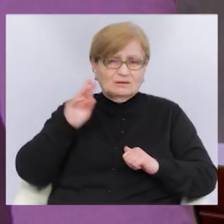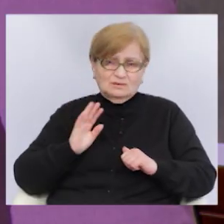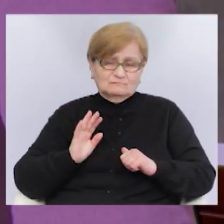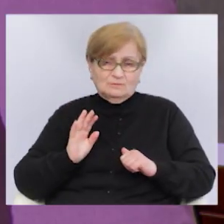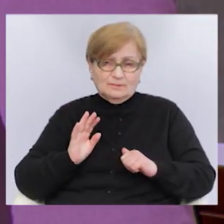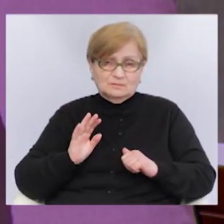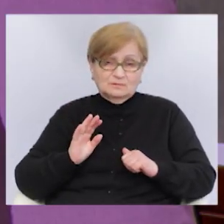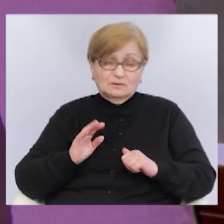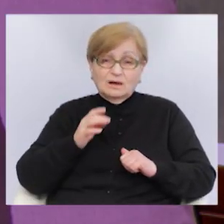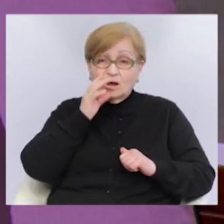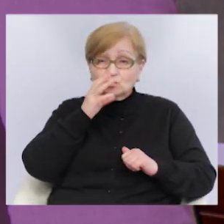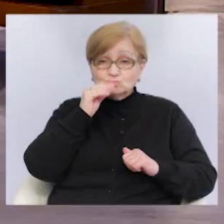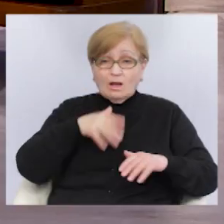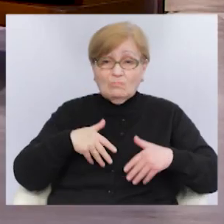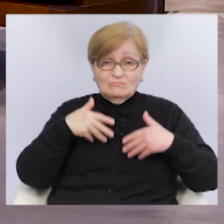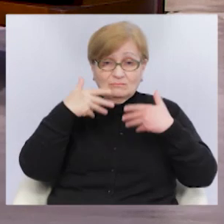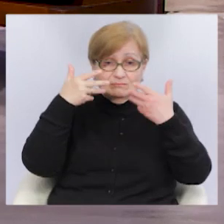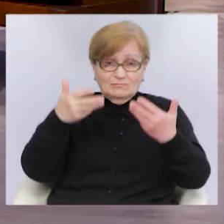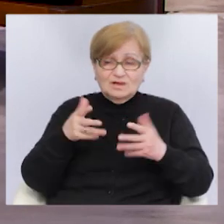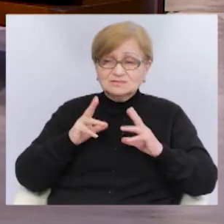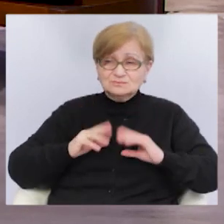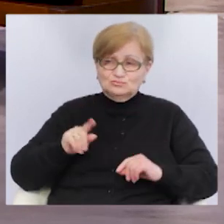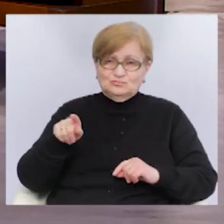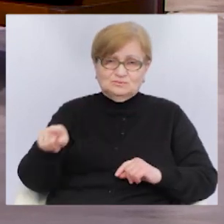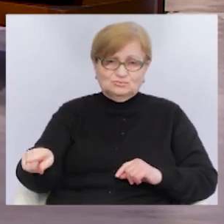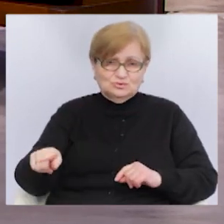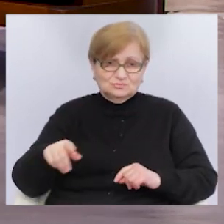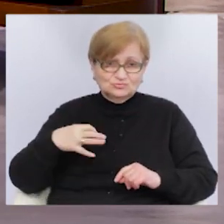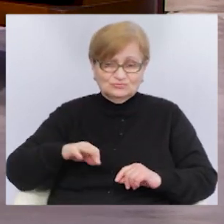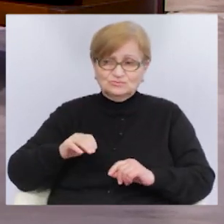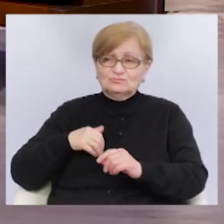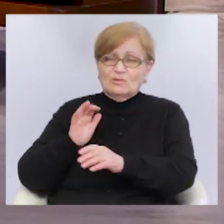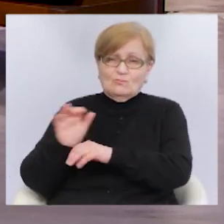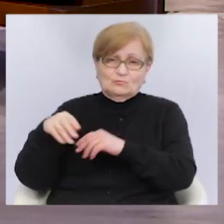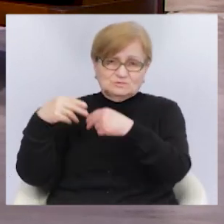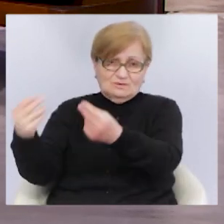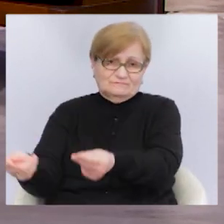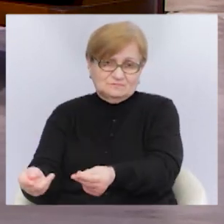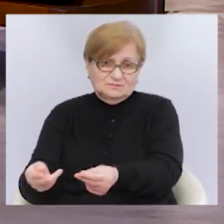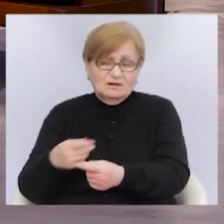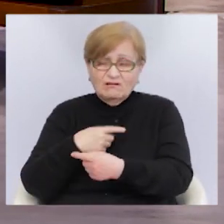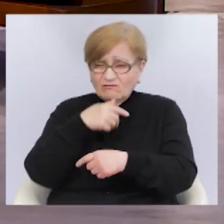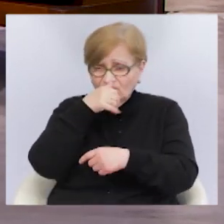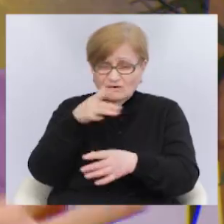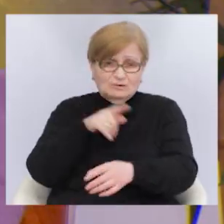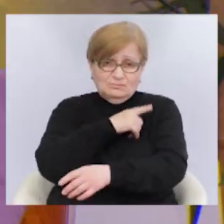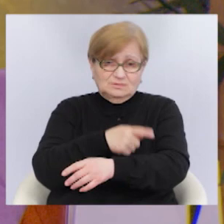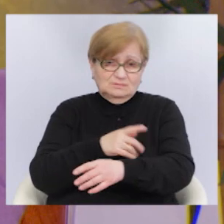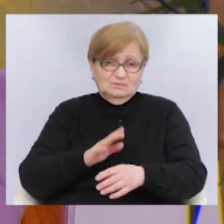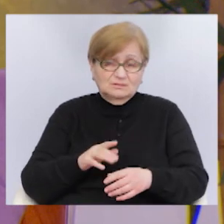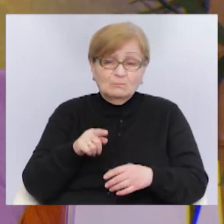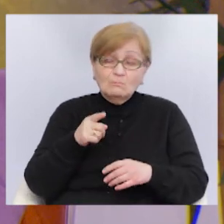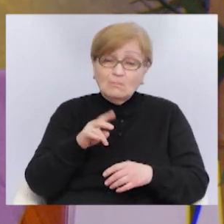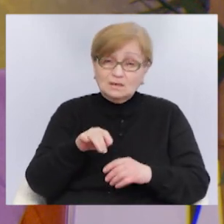ვაკეთებ და კი ბატონო. ამოსუნთქვისას სიმშვიდე შენ, ჩემ შულს უგზავნი. ვერაფერს ვაკეთებ, ვერაფერს ვცვლი, მაგრამ